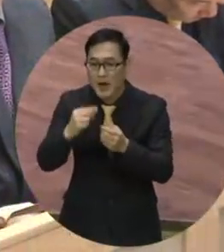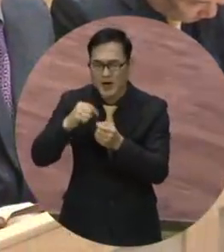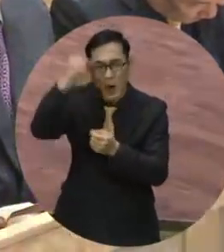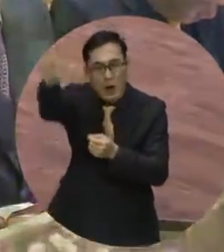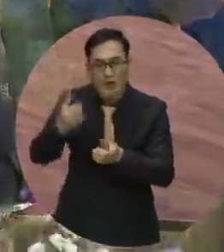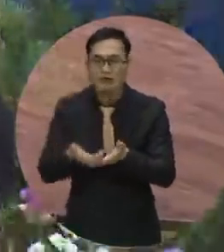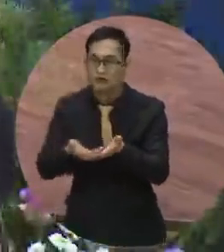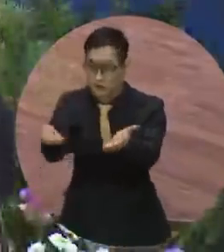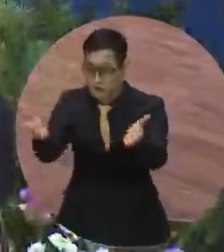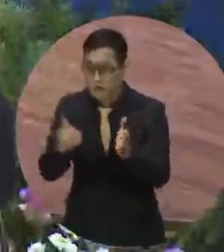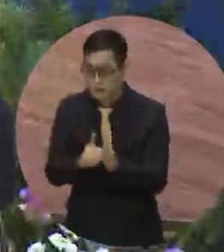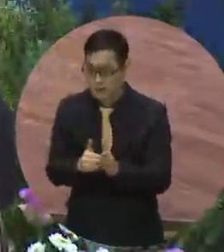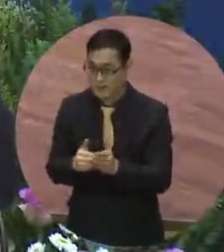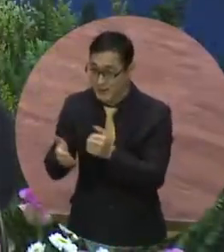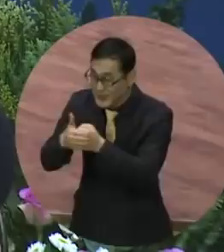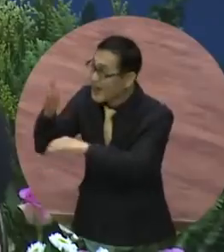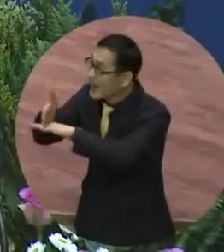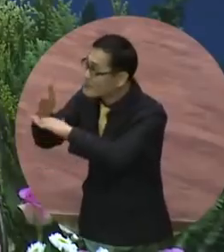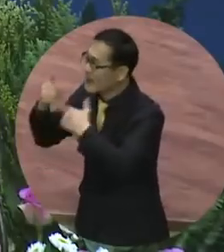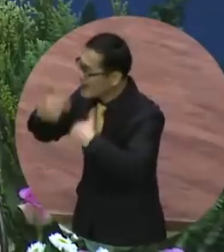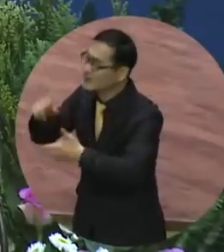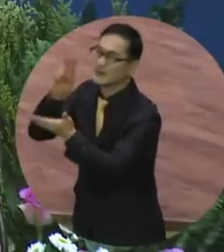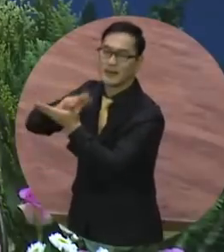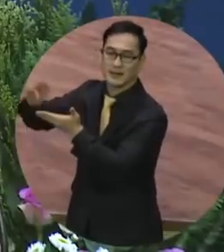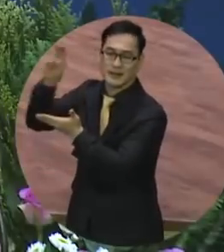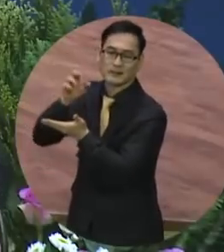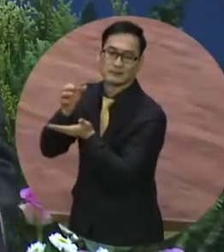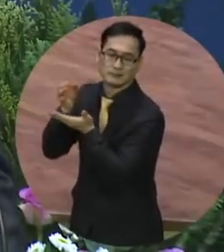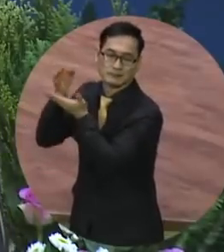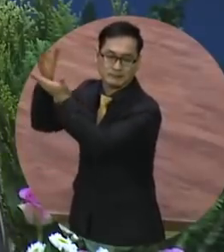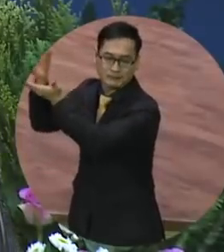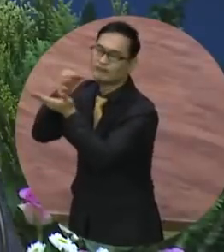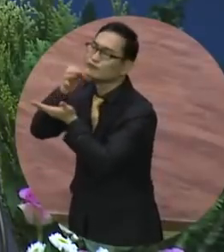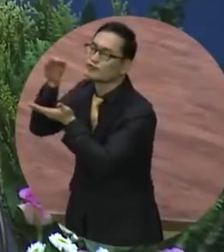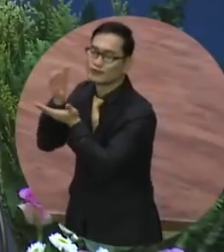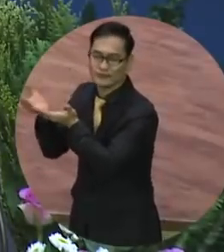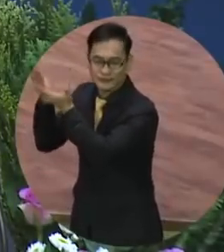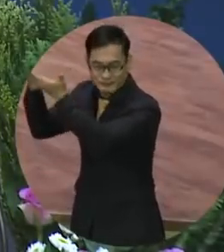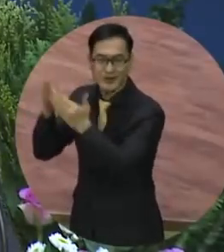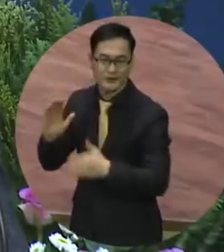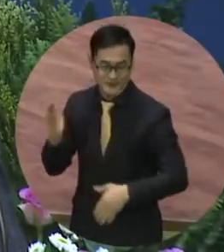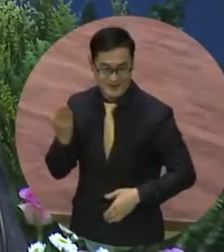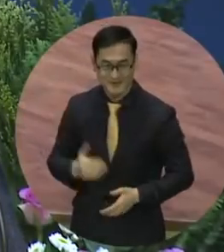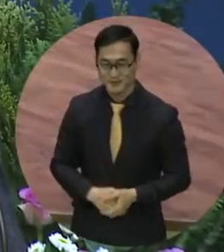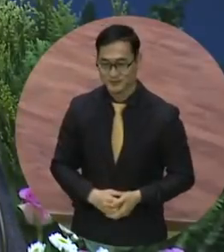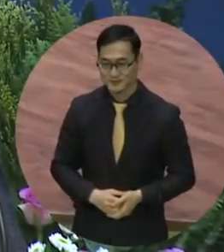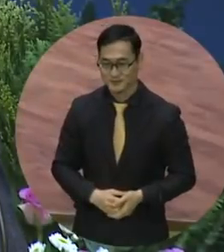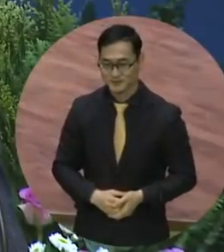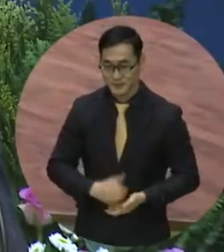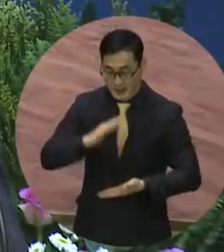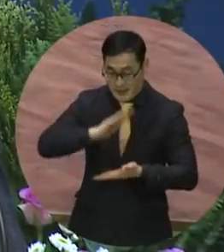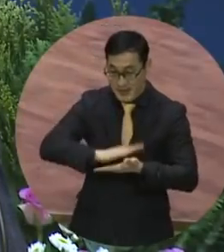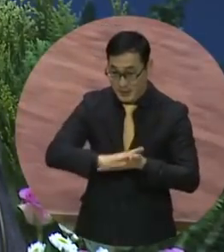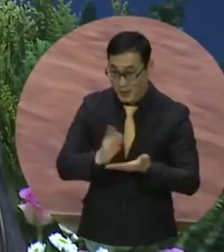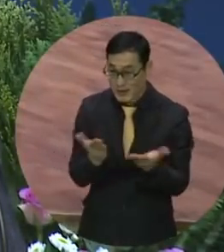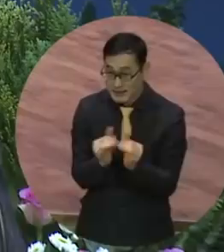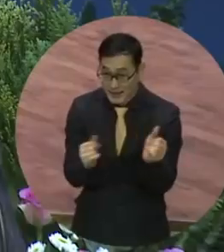감사하면서 매일 찬양합시다. 자, 우리가 이 신앙생활을 하면서 이렇게 인쇄소 직원처럼